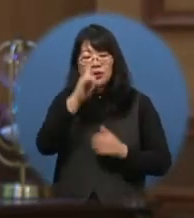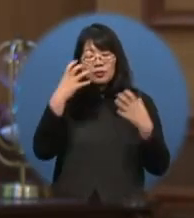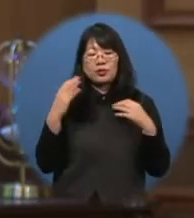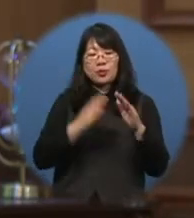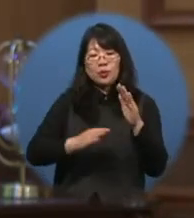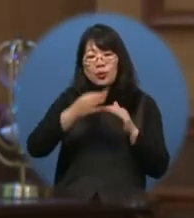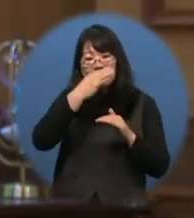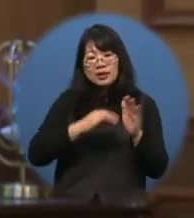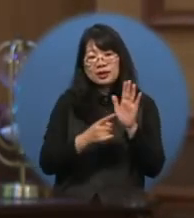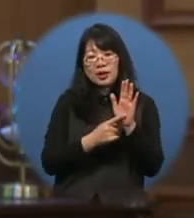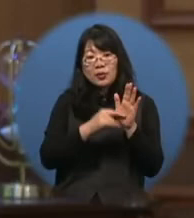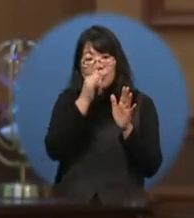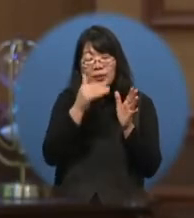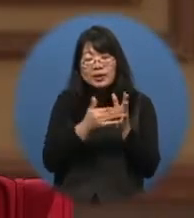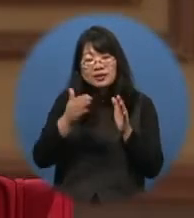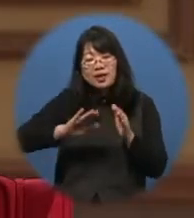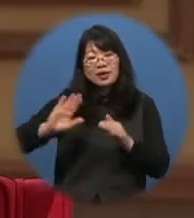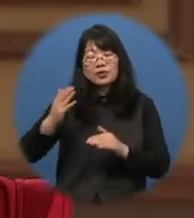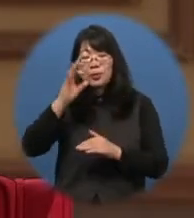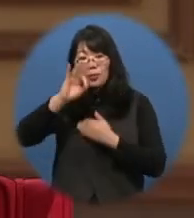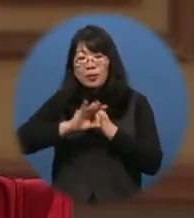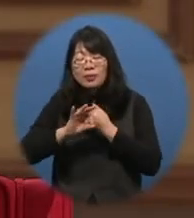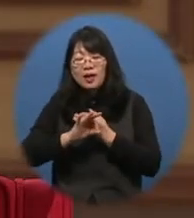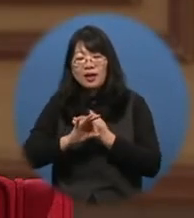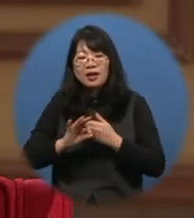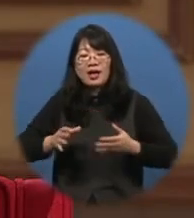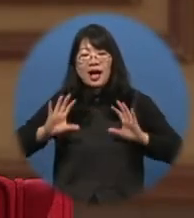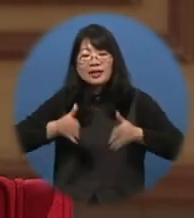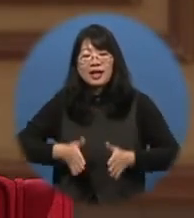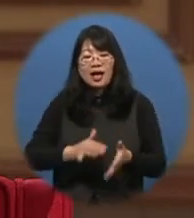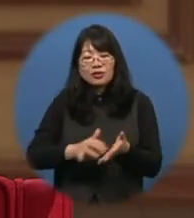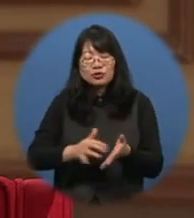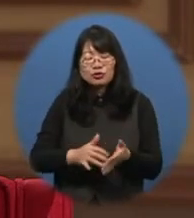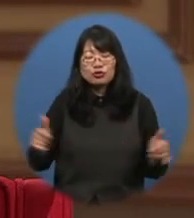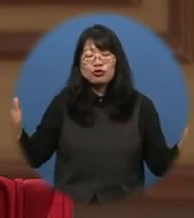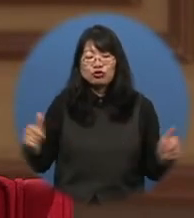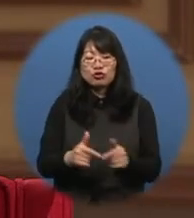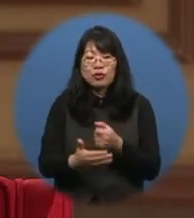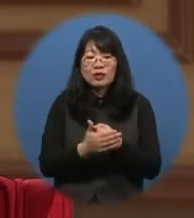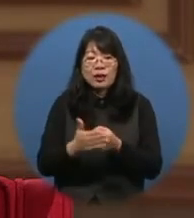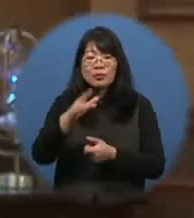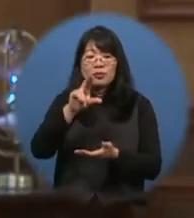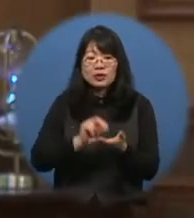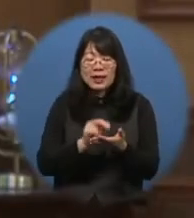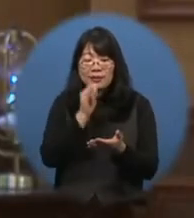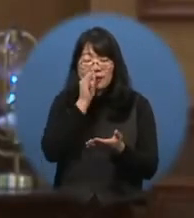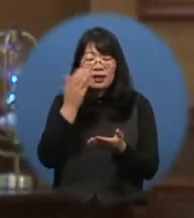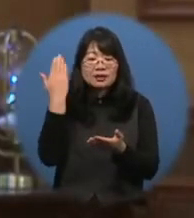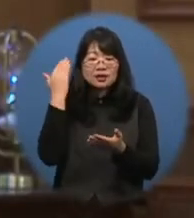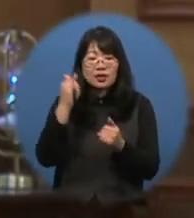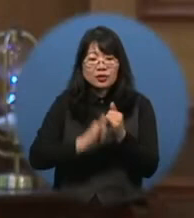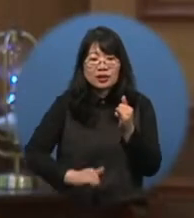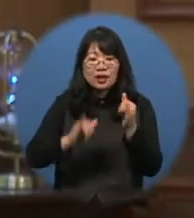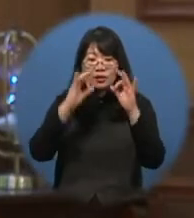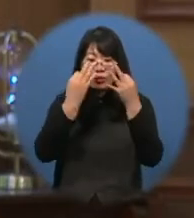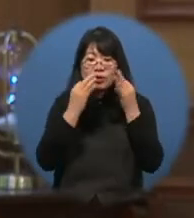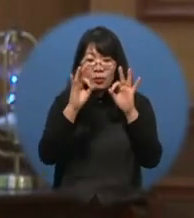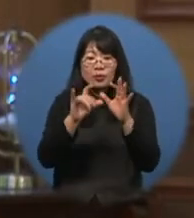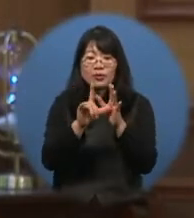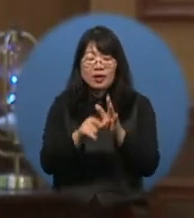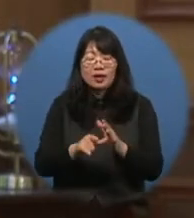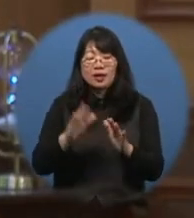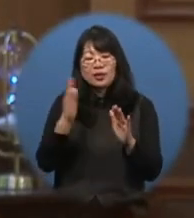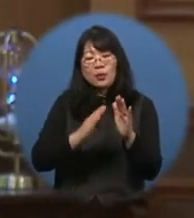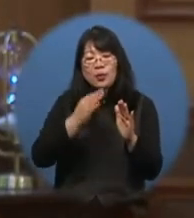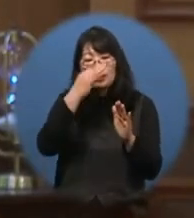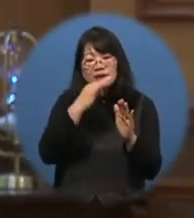많이 하고 그러는데 네, 네. 특히 요즘은 뭐 초저출산이 문제입니다만은 우리나라 지난 역사를 돌이켜봤을 때